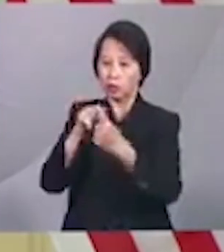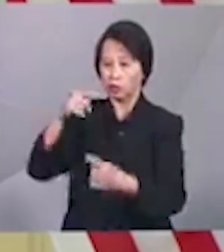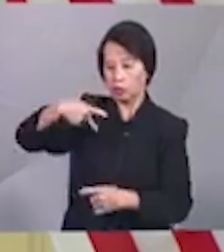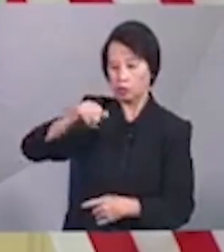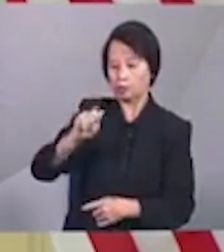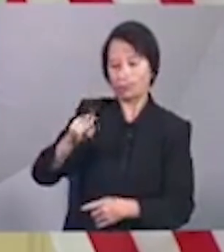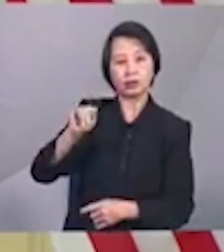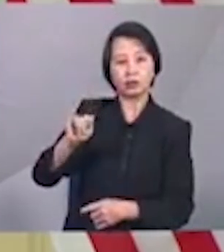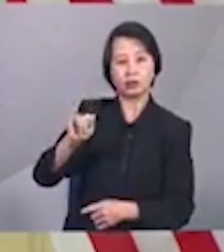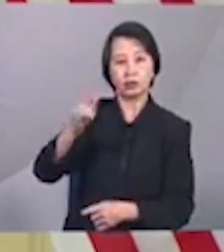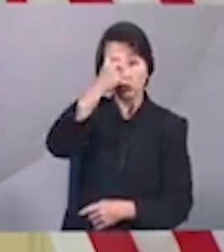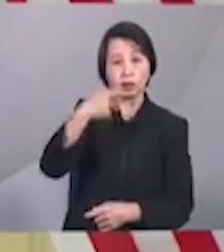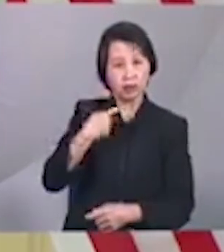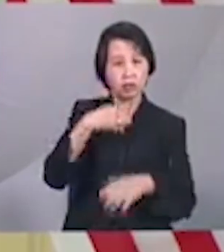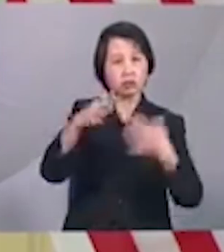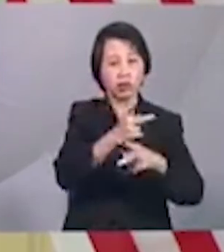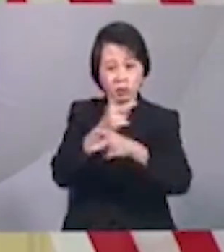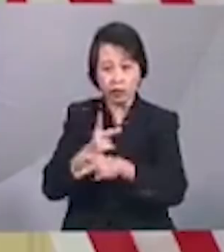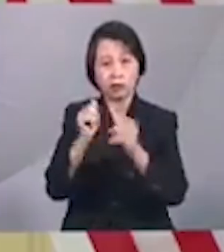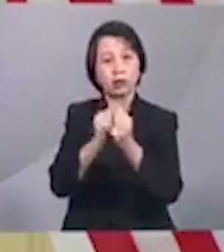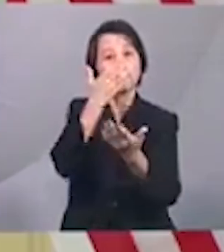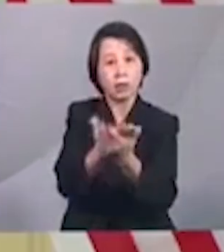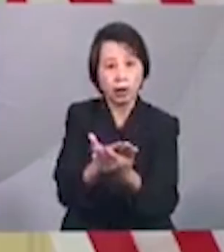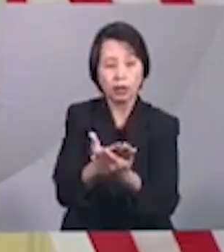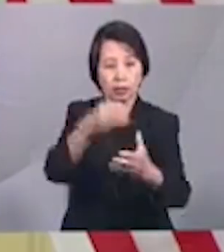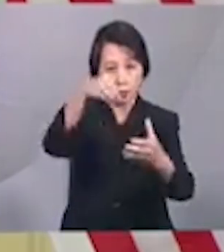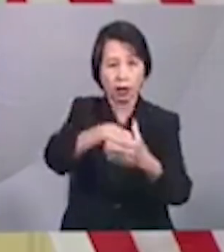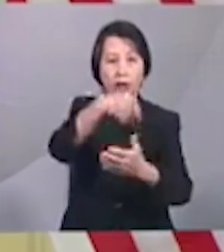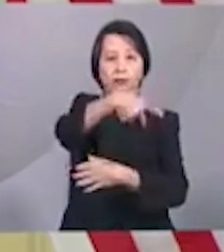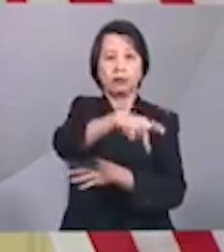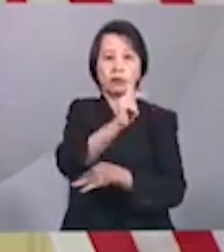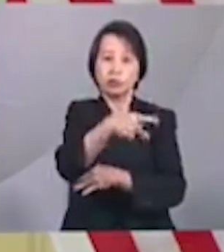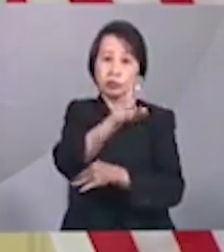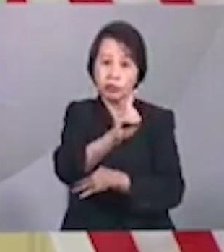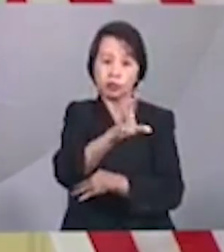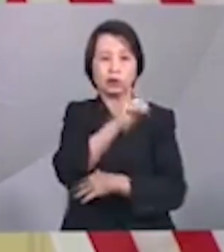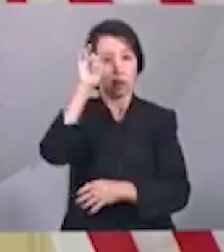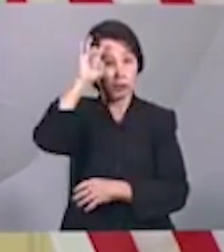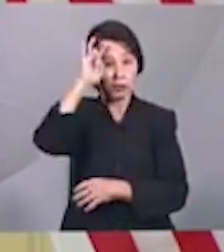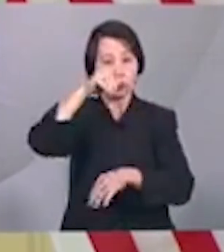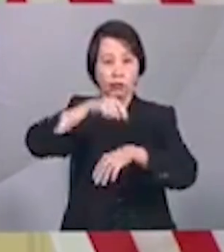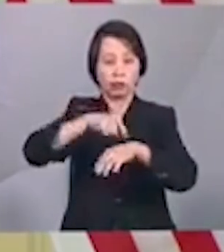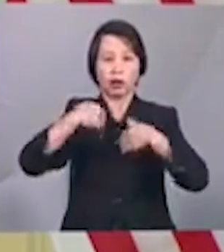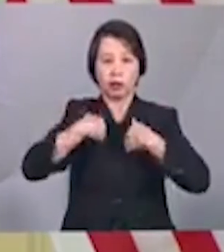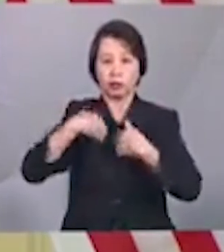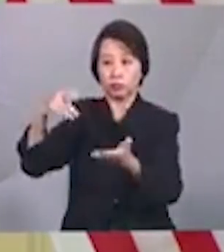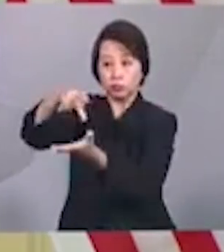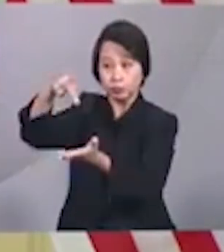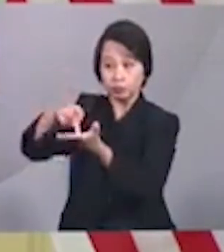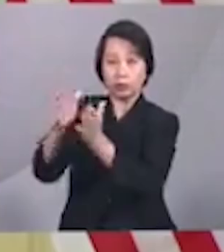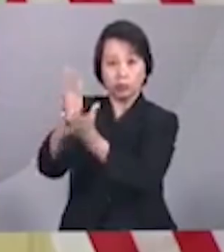ini kerana kita telah pun menjaga mereka dengan baik sewaktu berada di PKPD, dan insyaAllah waktu berada di depo